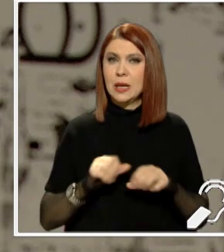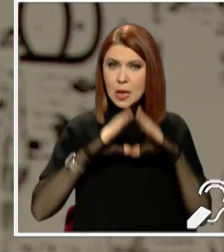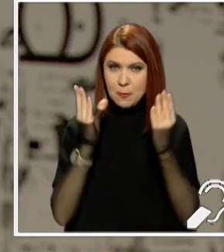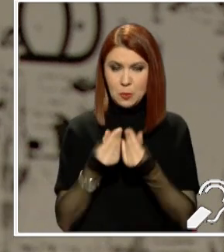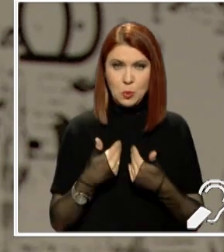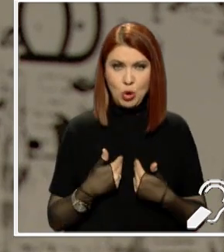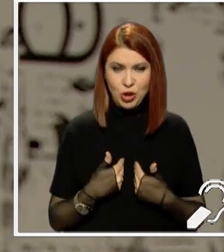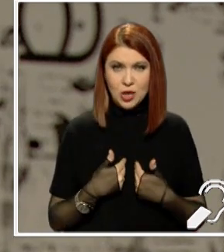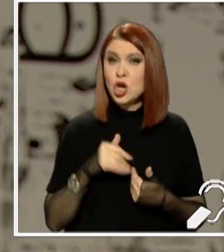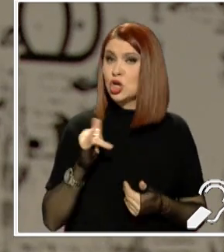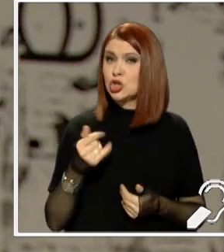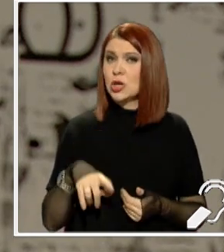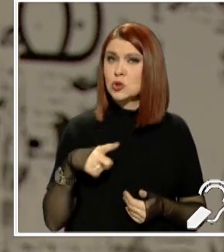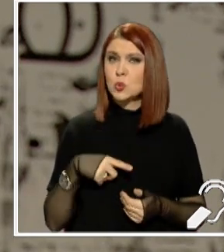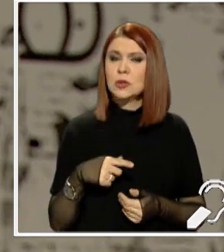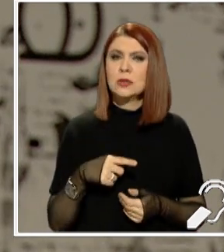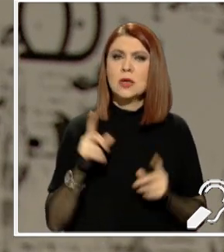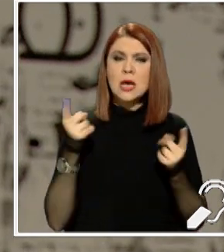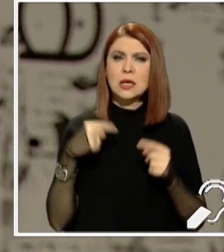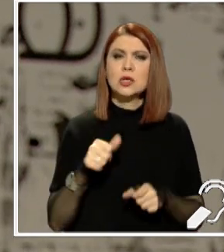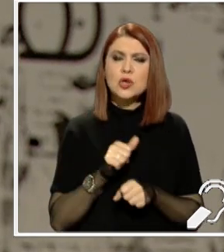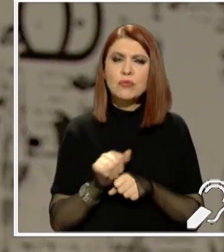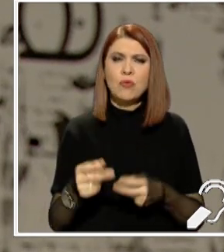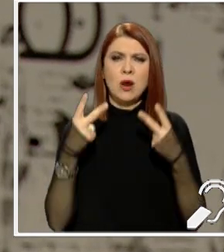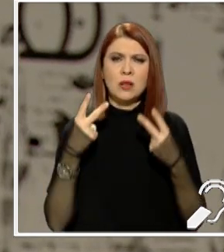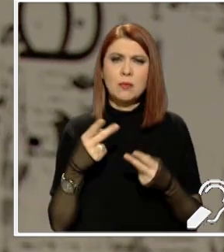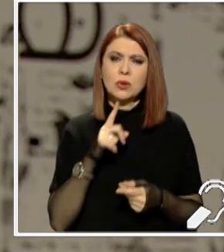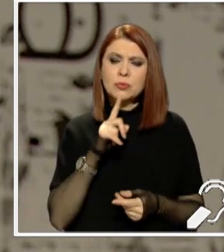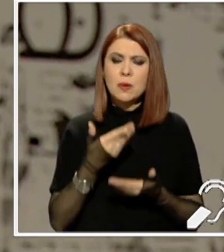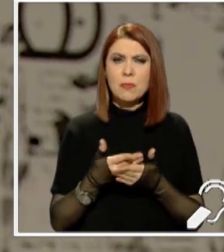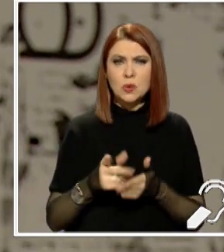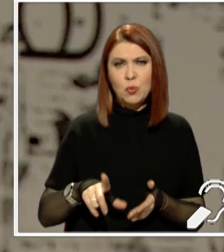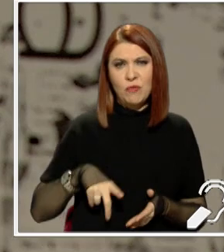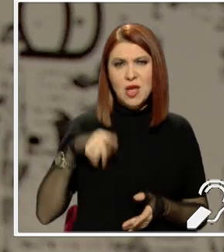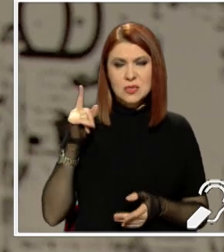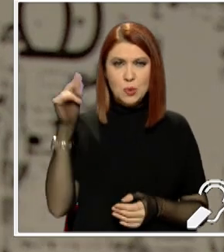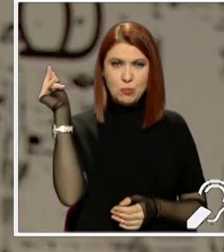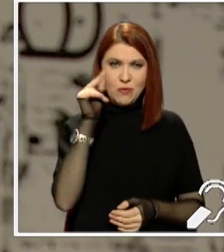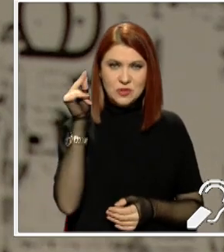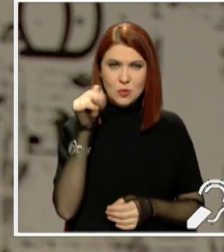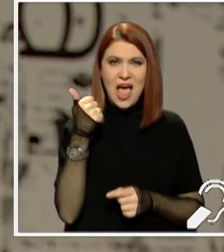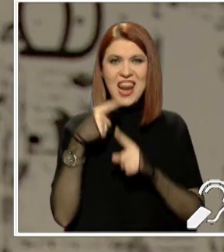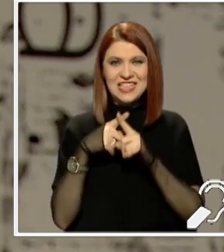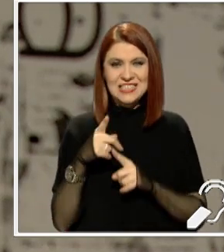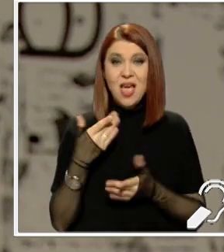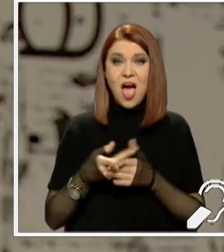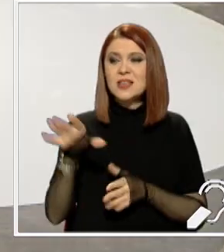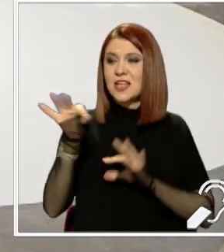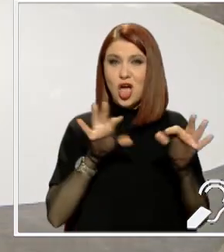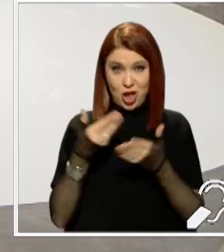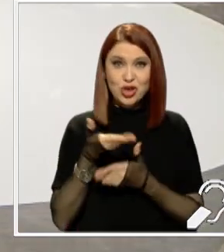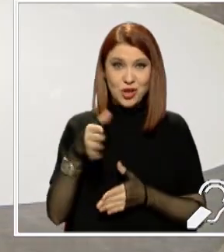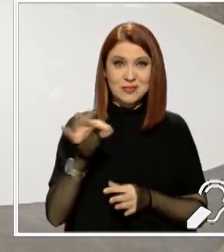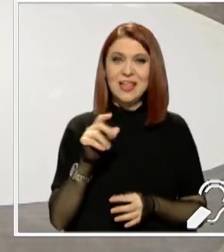împreună cu noi. Și sunt piese foarte reprezentative pentru cariera lui Alex. Deci acesta a fost criteriul